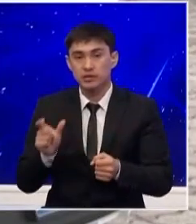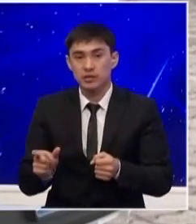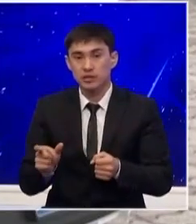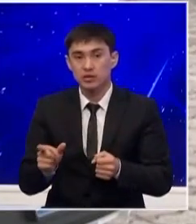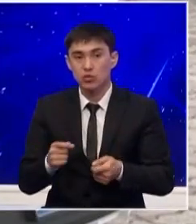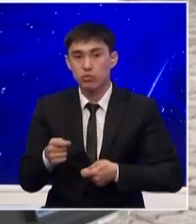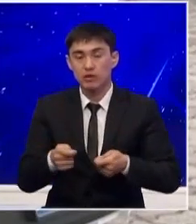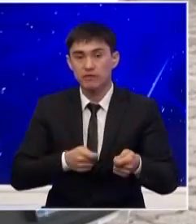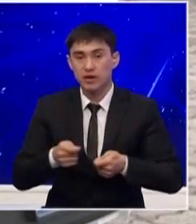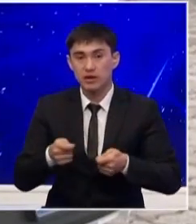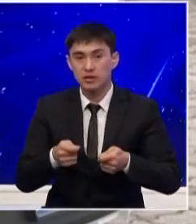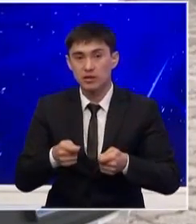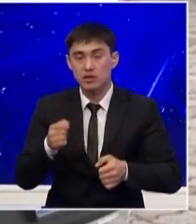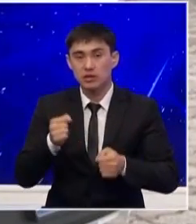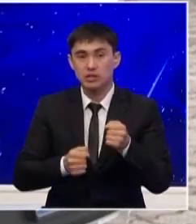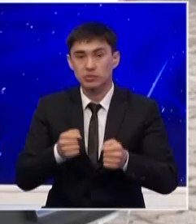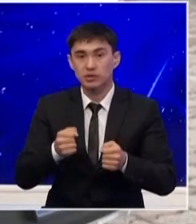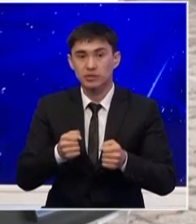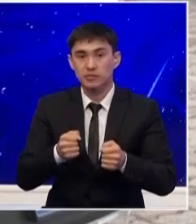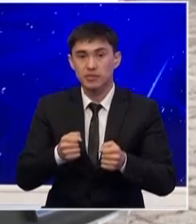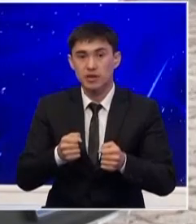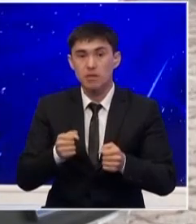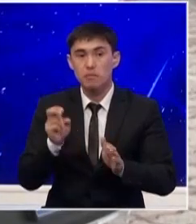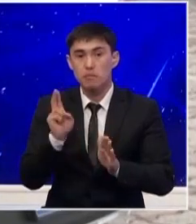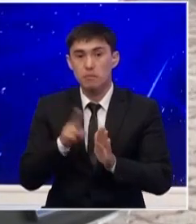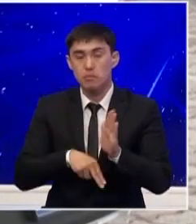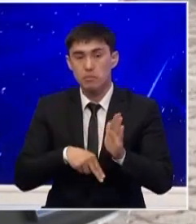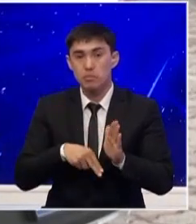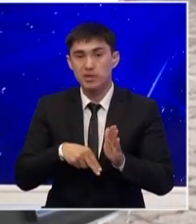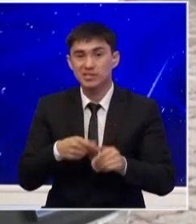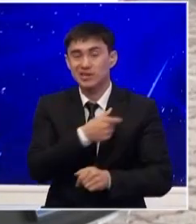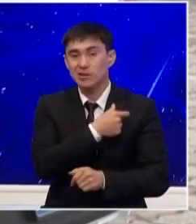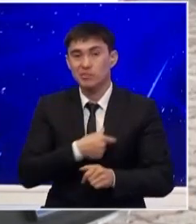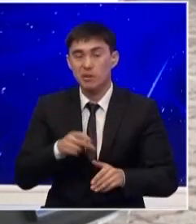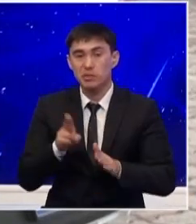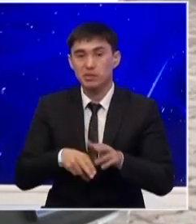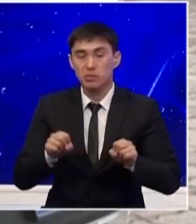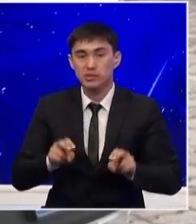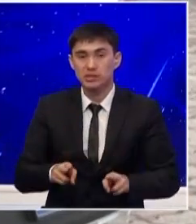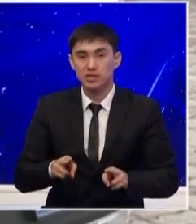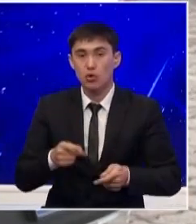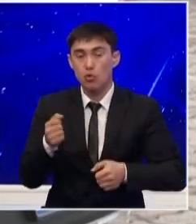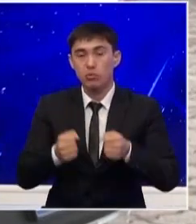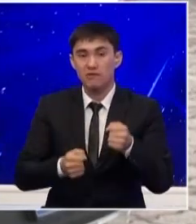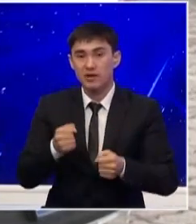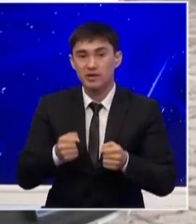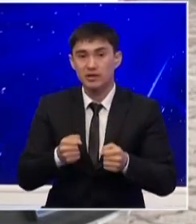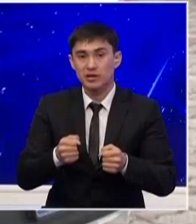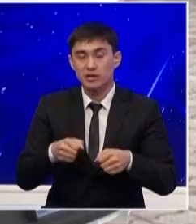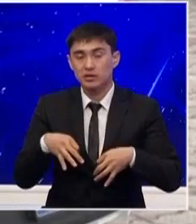Водитель управлял транспортным средством без ремня безопасности. Управление транспортным